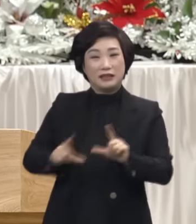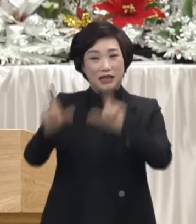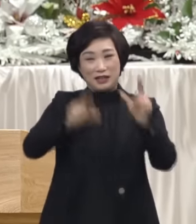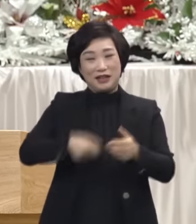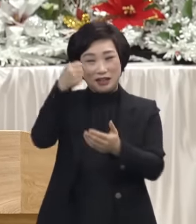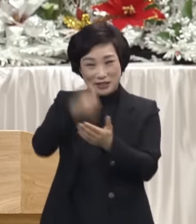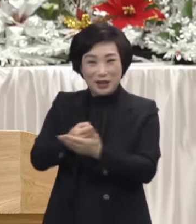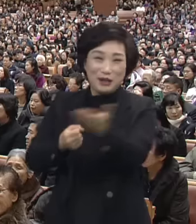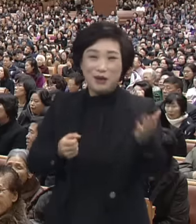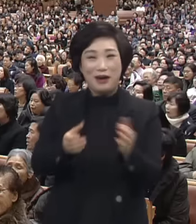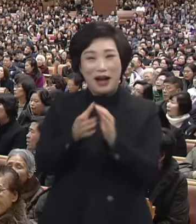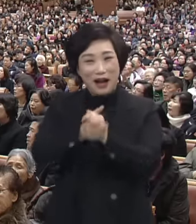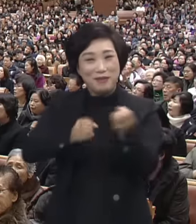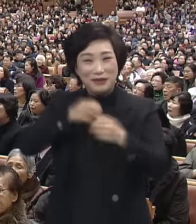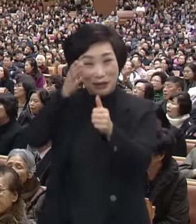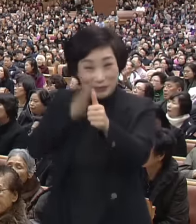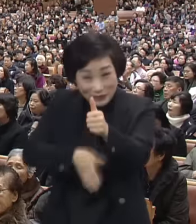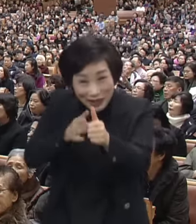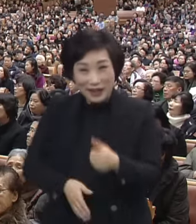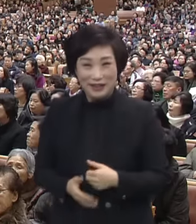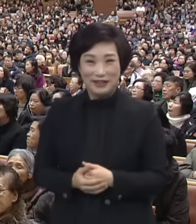큰 소리로 아멘합시다.